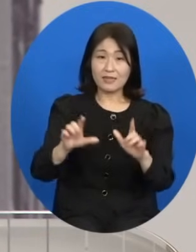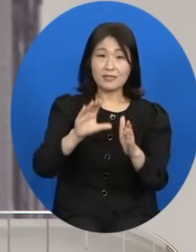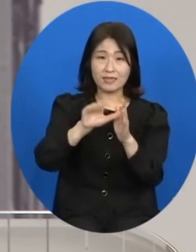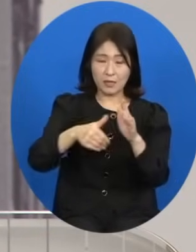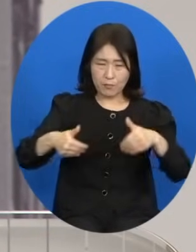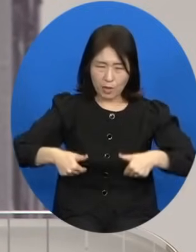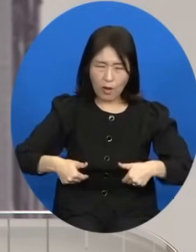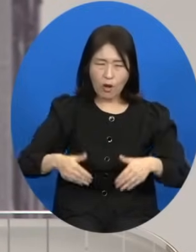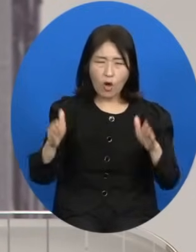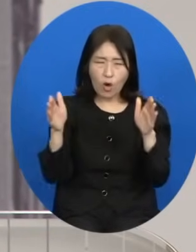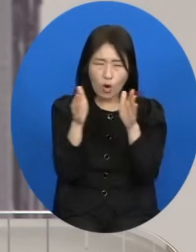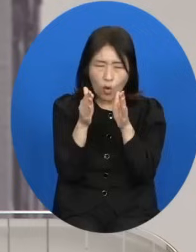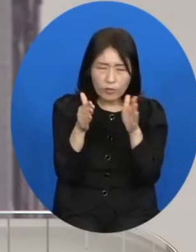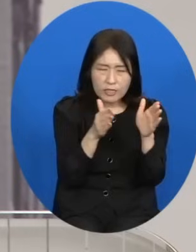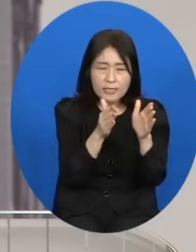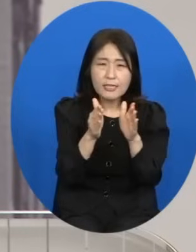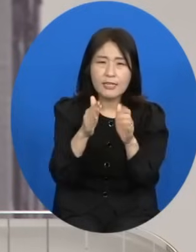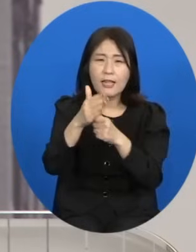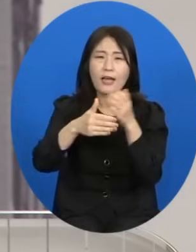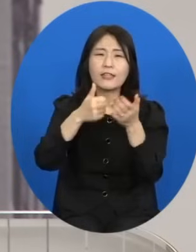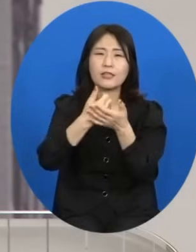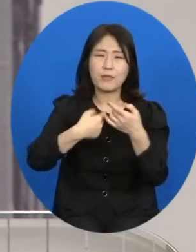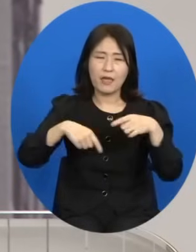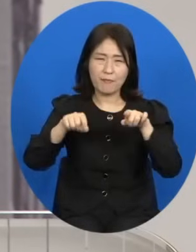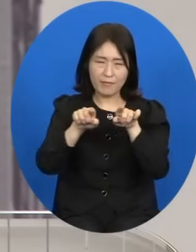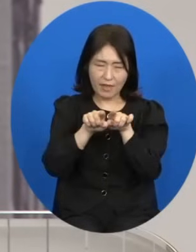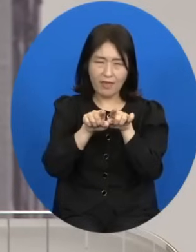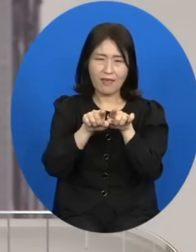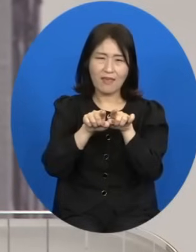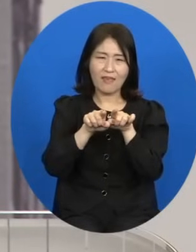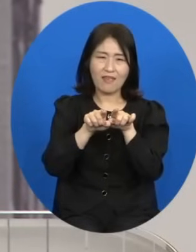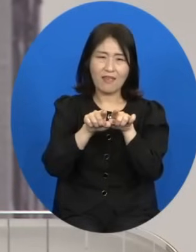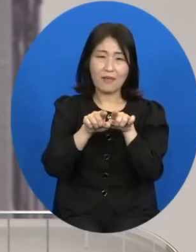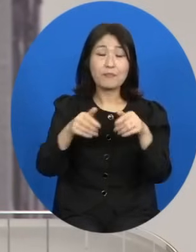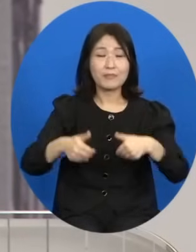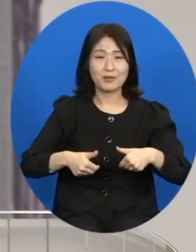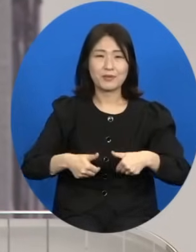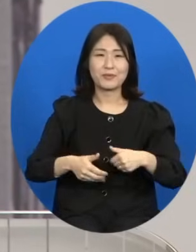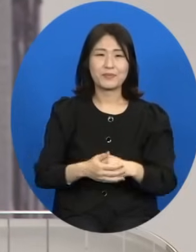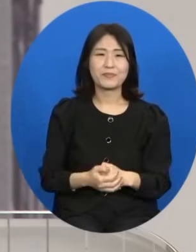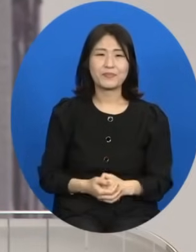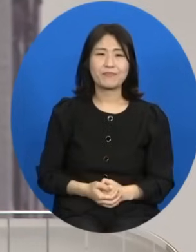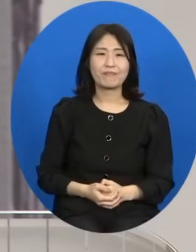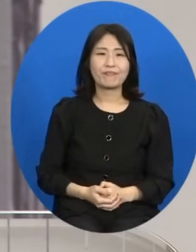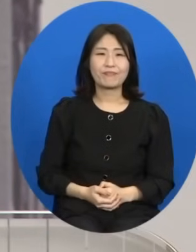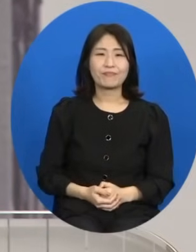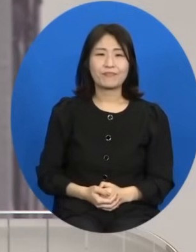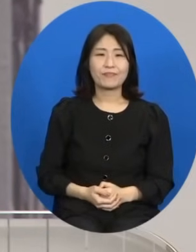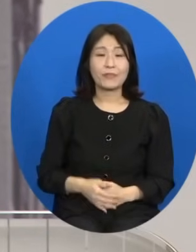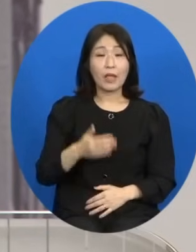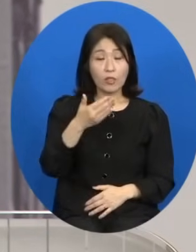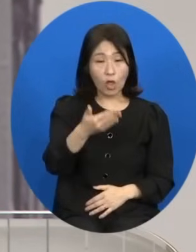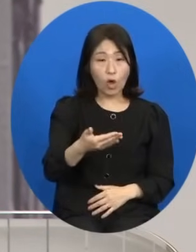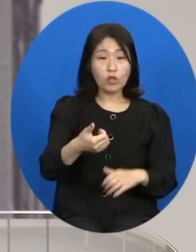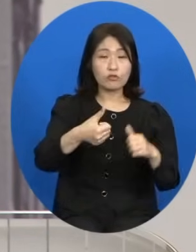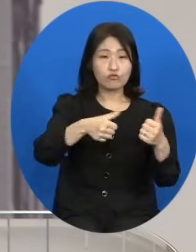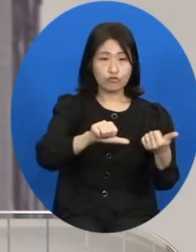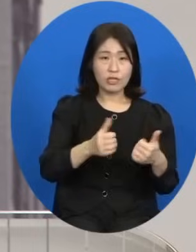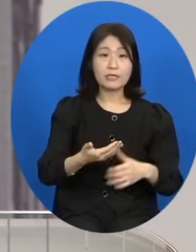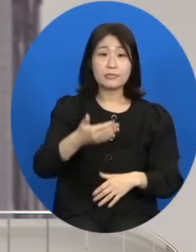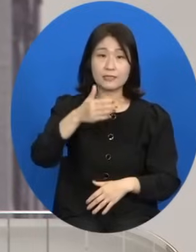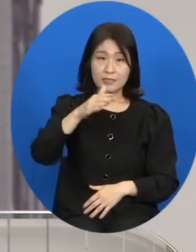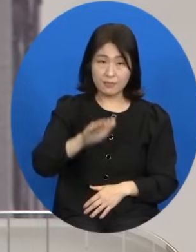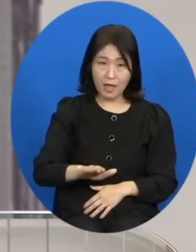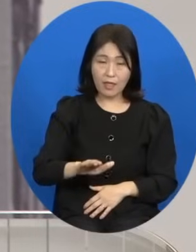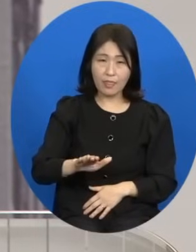길이에요 그러나 하나님이 함께하시는 길입니다 여기에 마지막에 너는 죽겠 쯤이 아냐라고 하죠 여러분